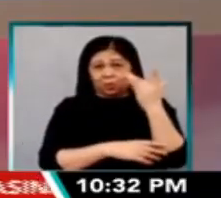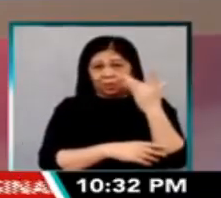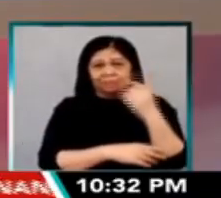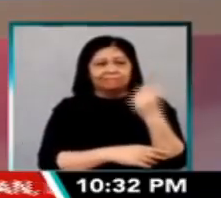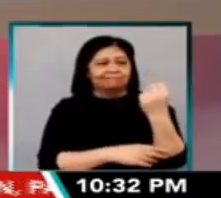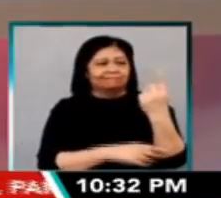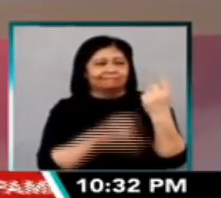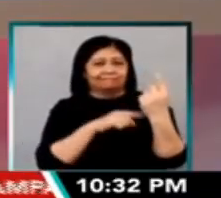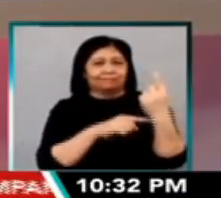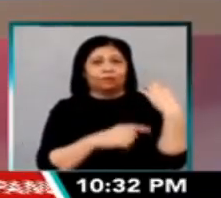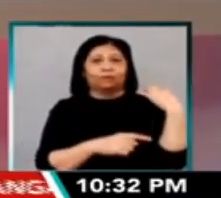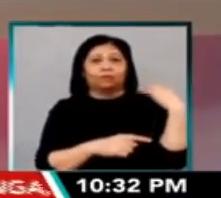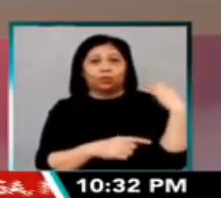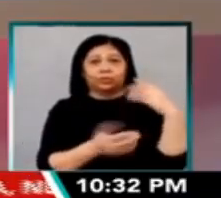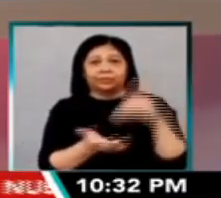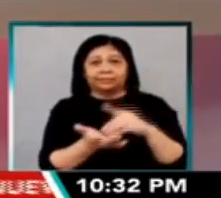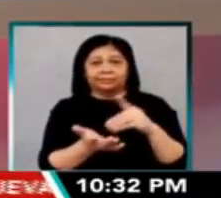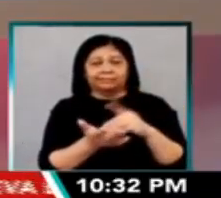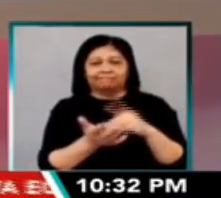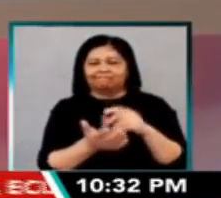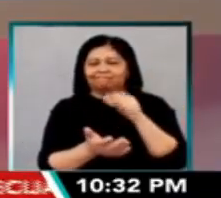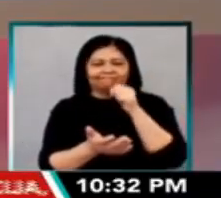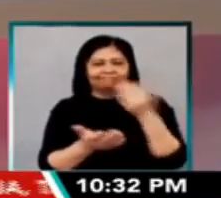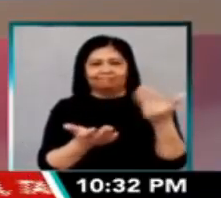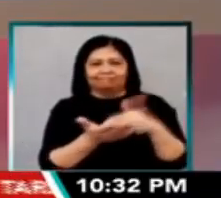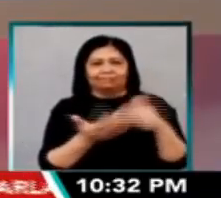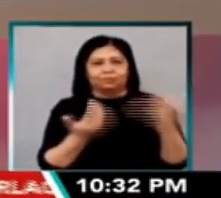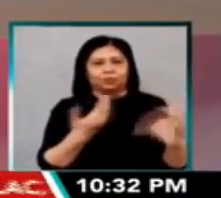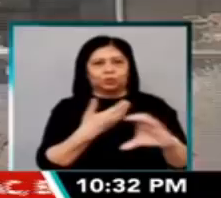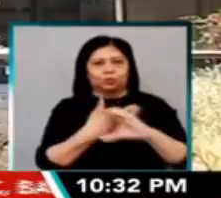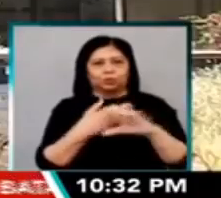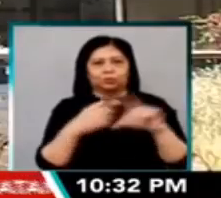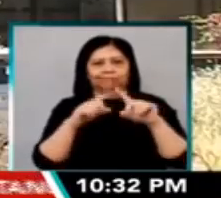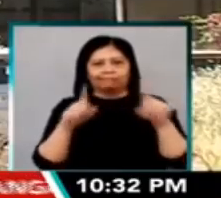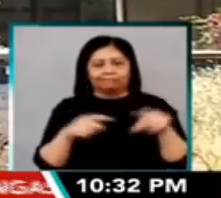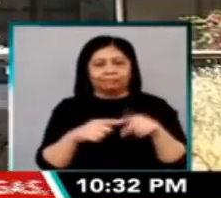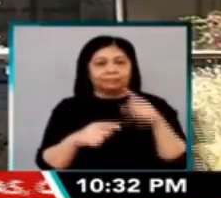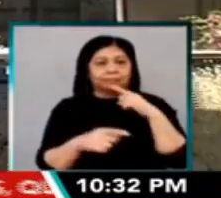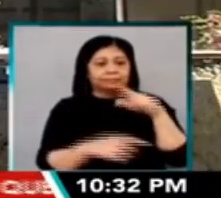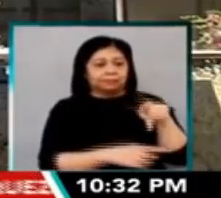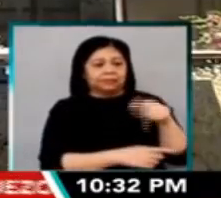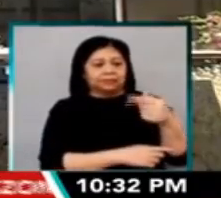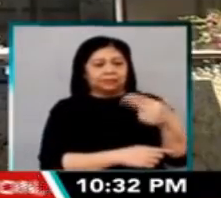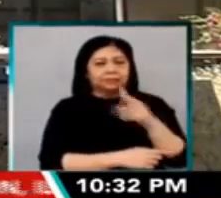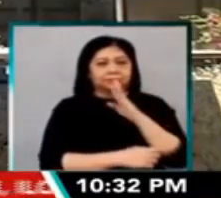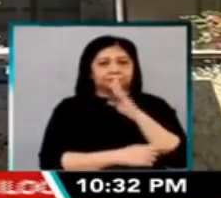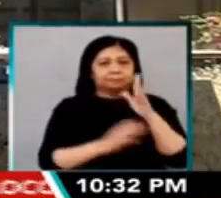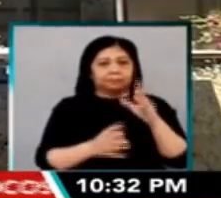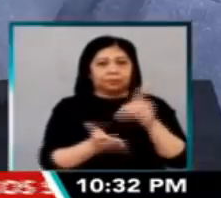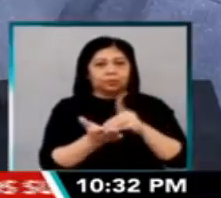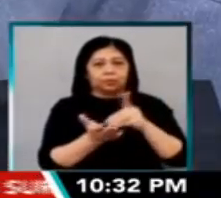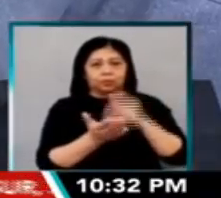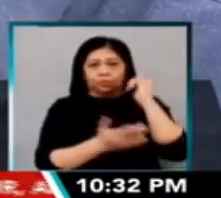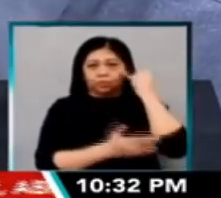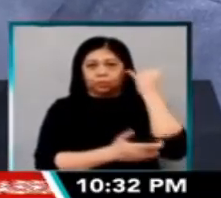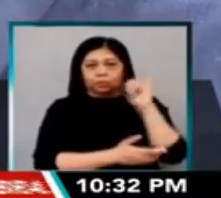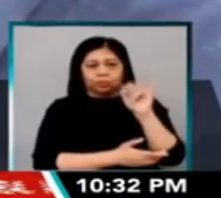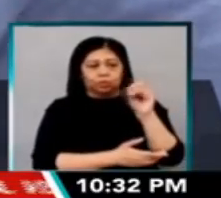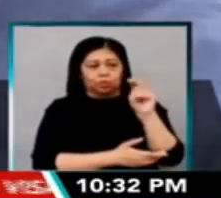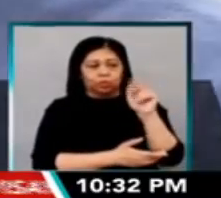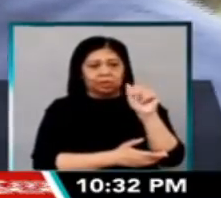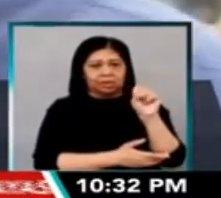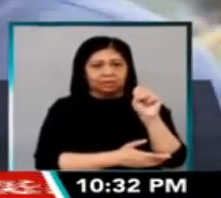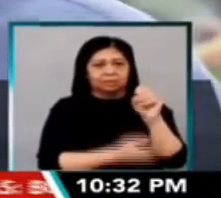volunteer doctors nito ang hindi na nag-renew ng kontrata. Ayon kay PGH spokesperson Dr. Jonas Del Rosario, karamihan kasi sa